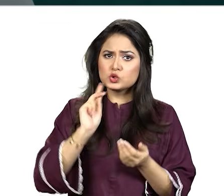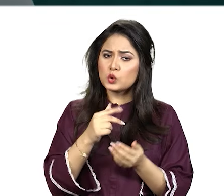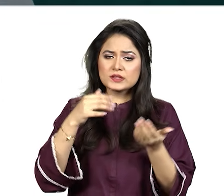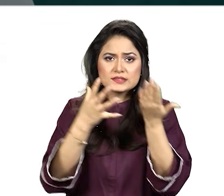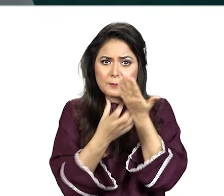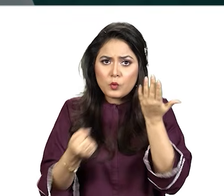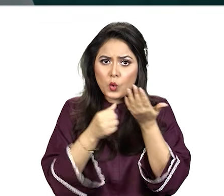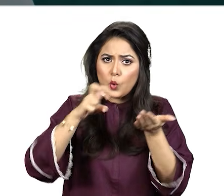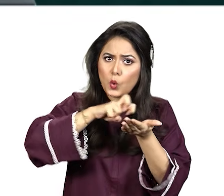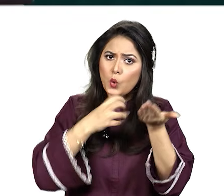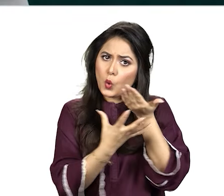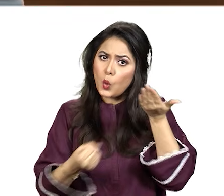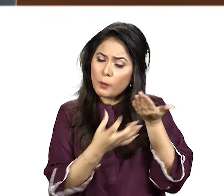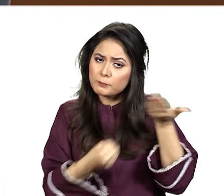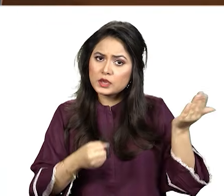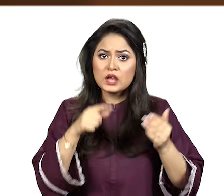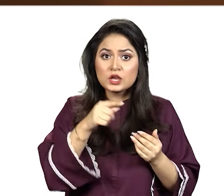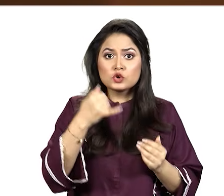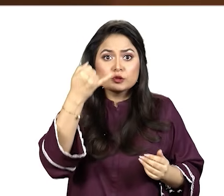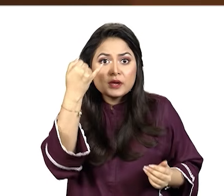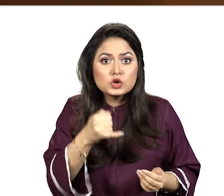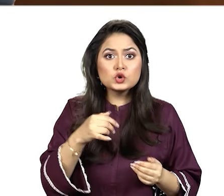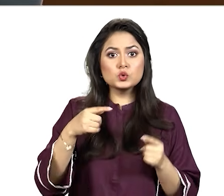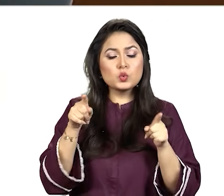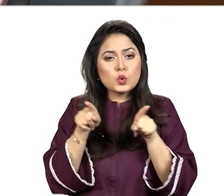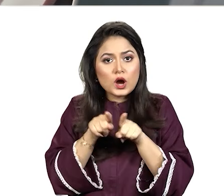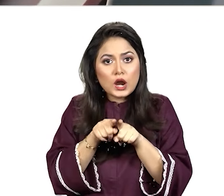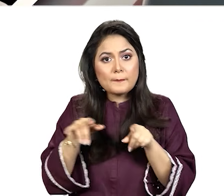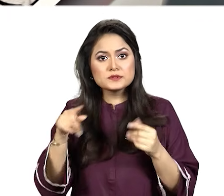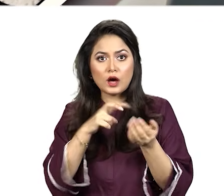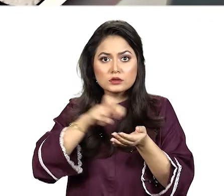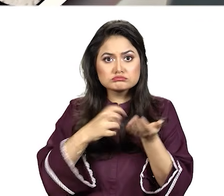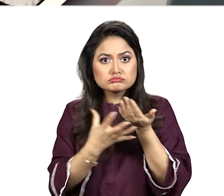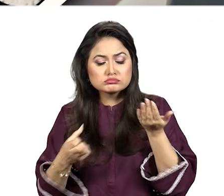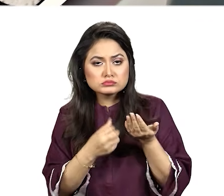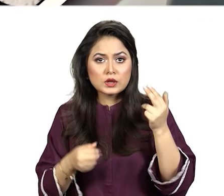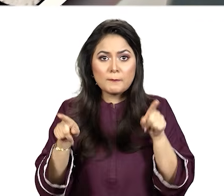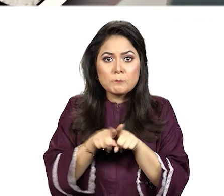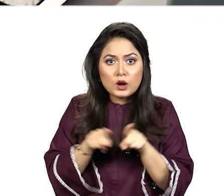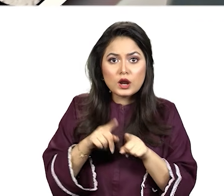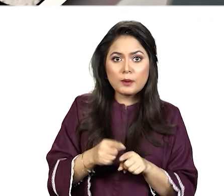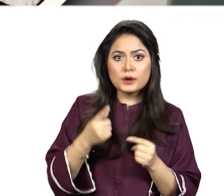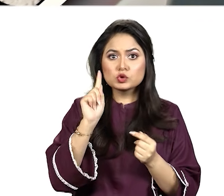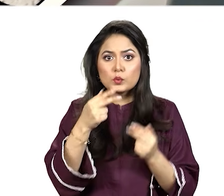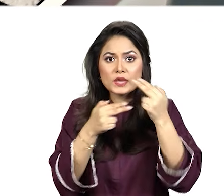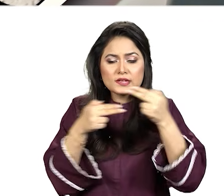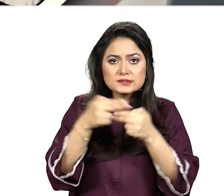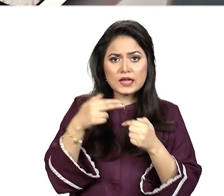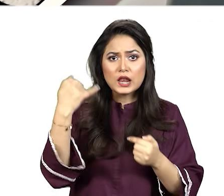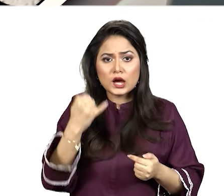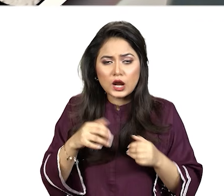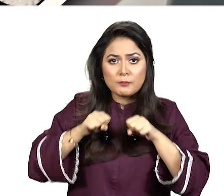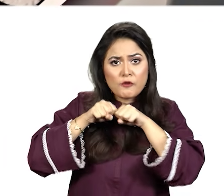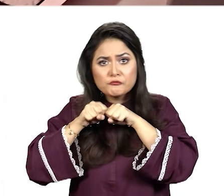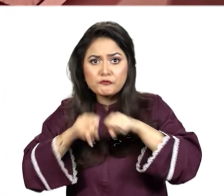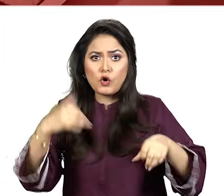ہدایات کاپی پیسٹ کرتے ہیں، لیکن اس بار ان میں نئی خرابی بھی شامل ہوتی ہے۔ یوں ایک سٹیم سیل بے قابو ہو کر تقسیم ہونا شروع ہو